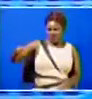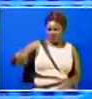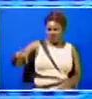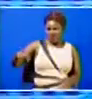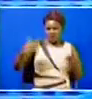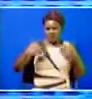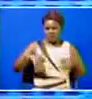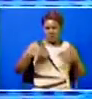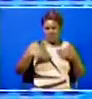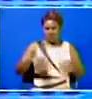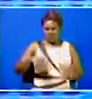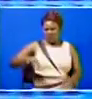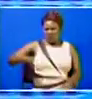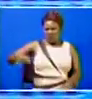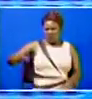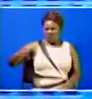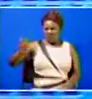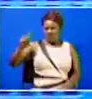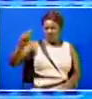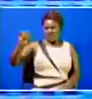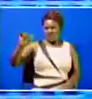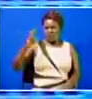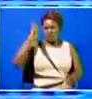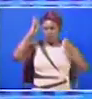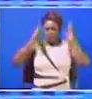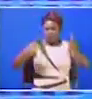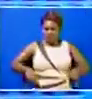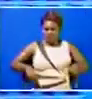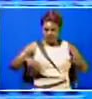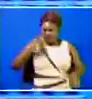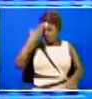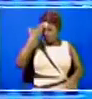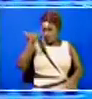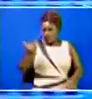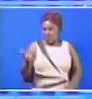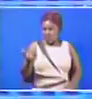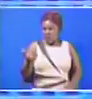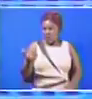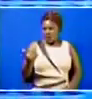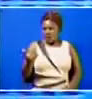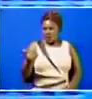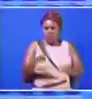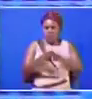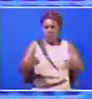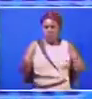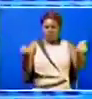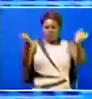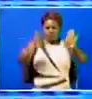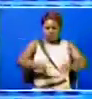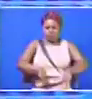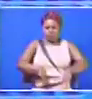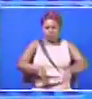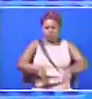Wakazi wa eneo la Kapsigut, kaunti ya Elgeyo Marakwet, wanahofia maisha yao kutokana na visa vya miatuko ya ardhi, yani fault line,